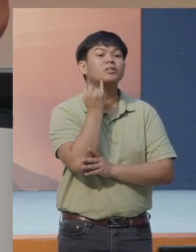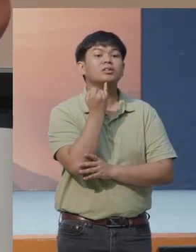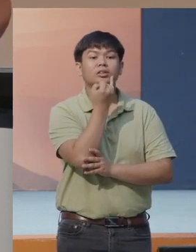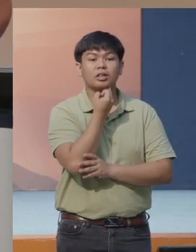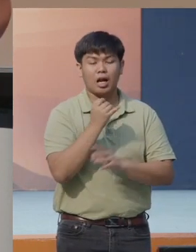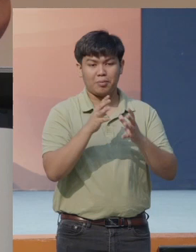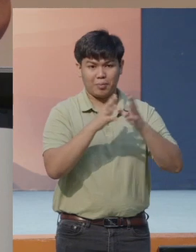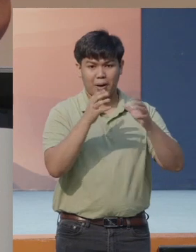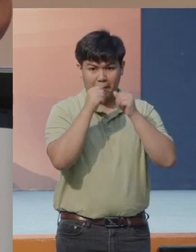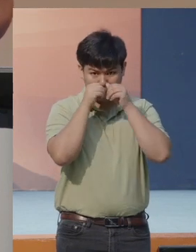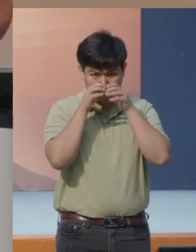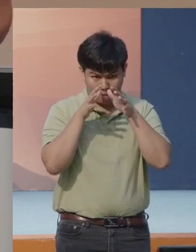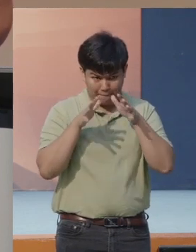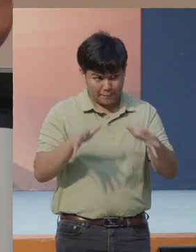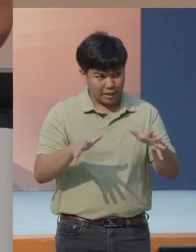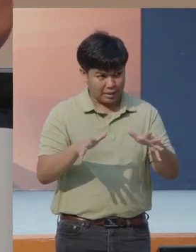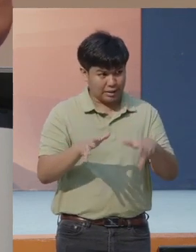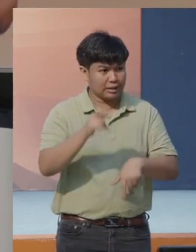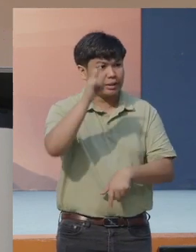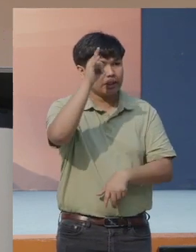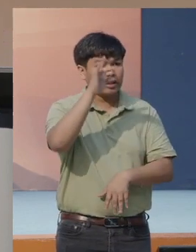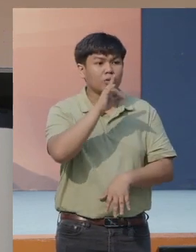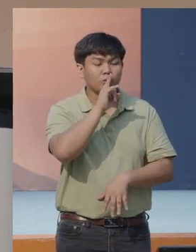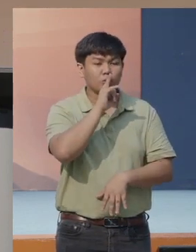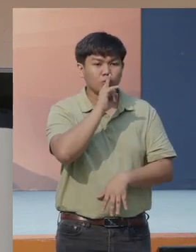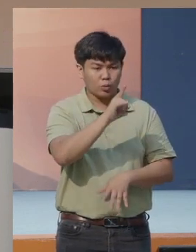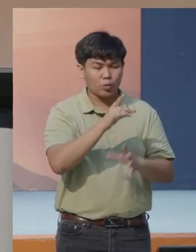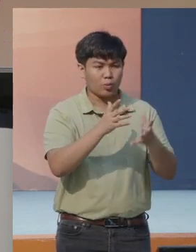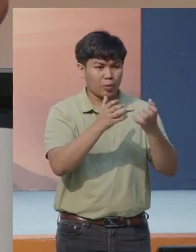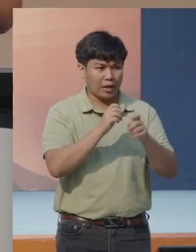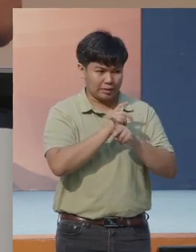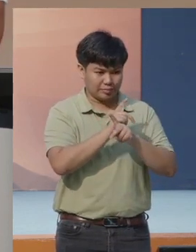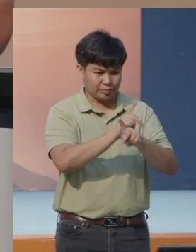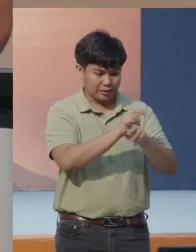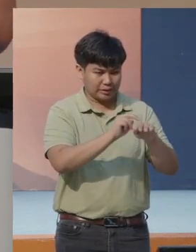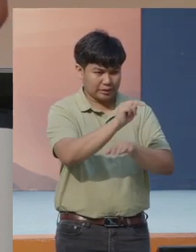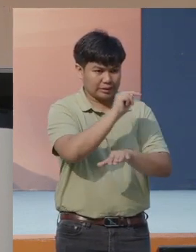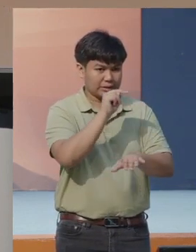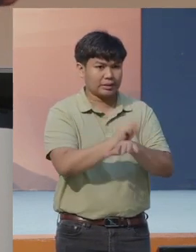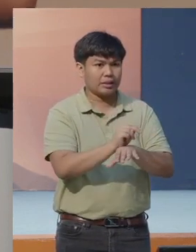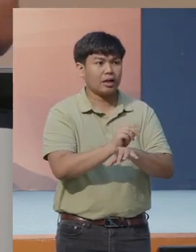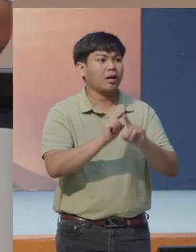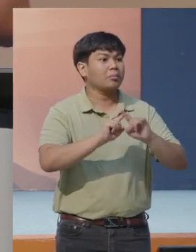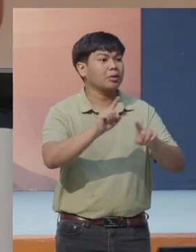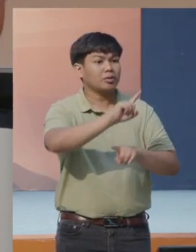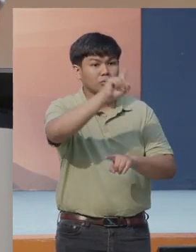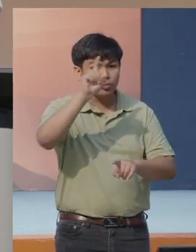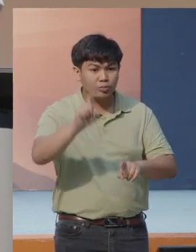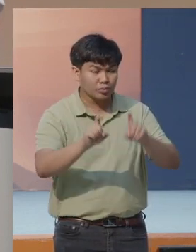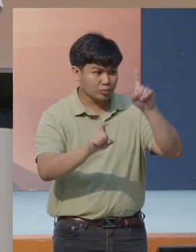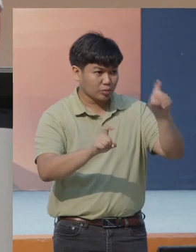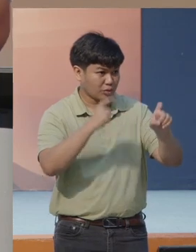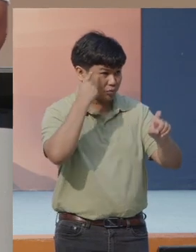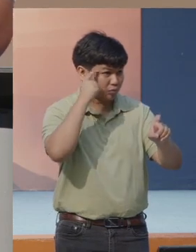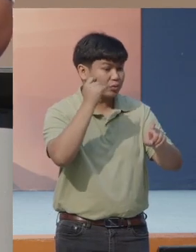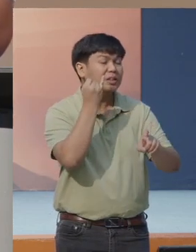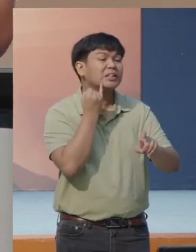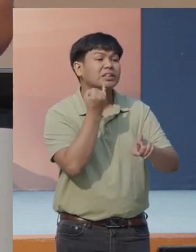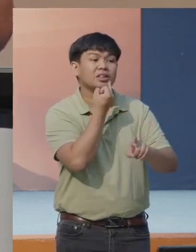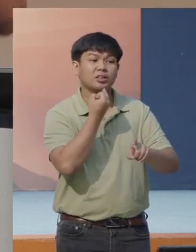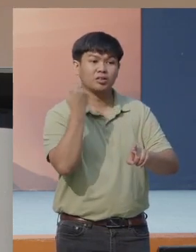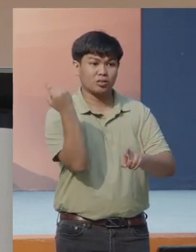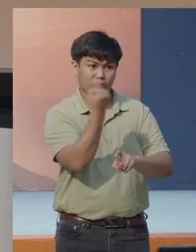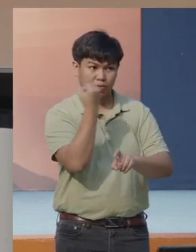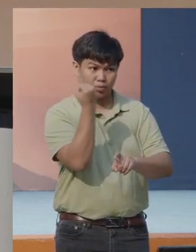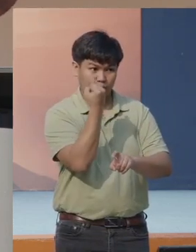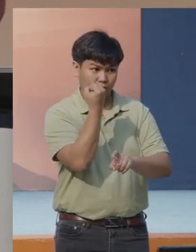No? God really wants to preserve their nation. Pero ang tanong, para sa Israel lang ba talaga?